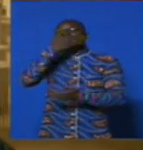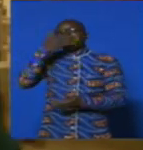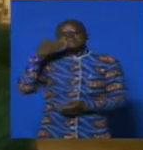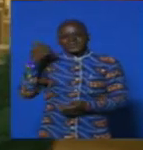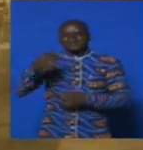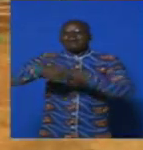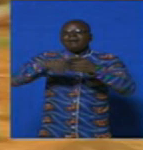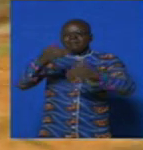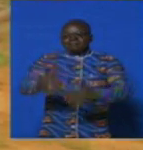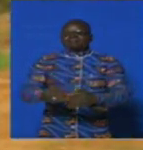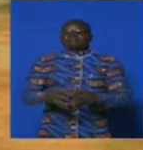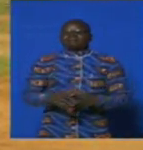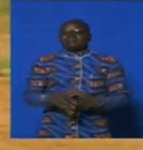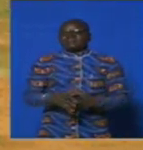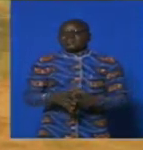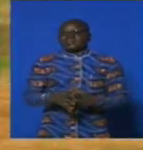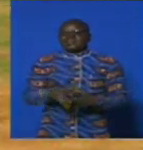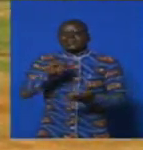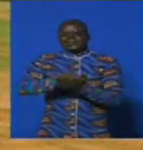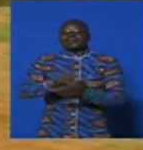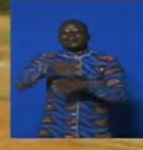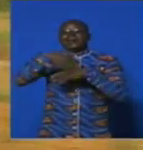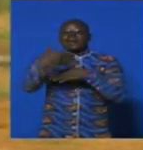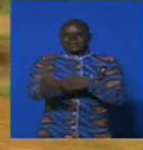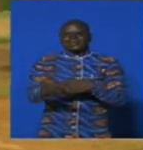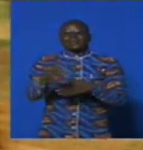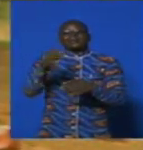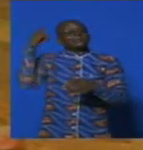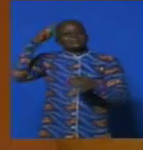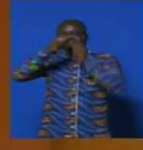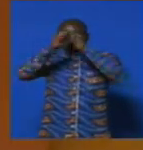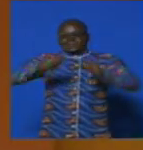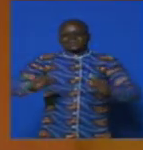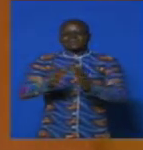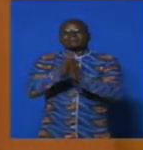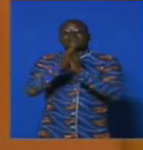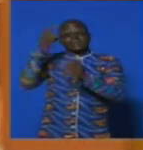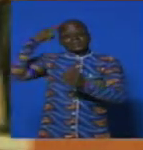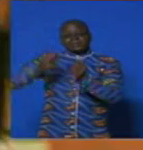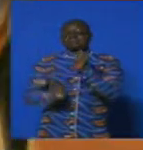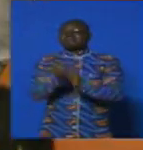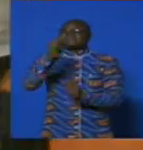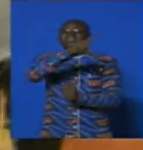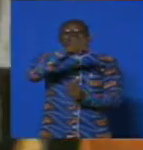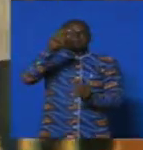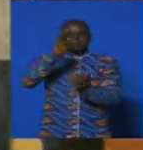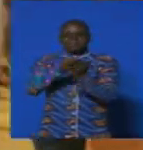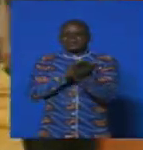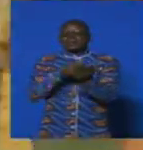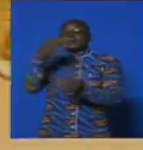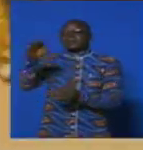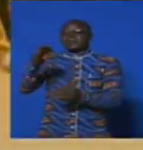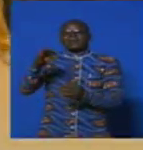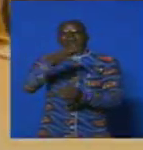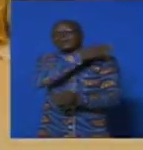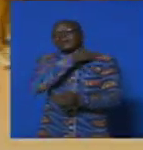l'avant. Ce sont ensuite la gare routière de Setenga qui va coûter à terme 100 millions de francs CFA, puis le